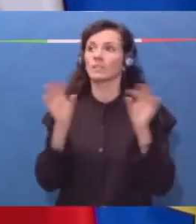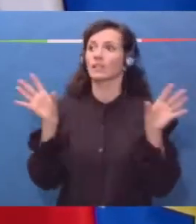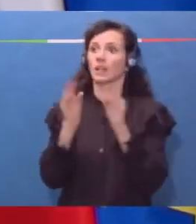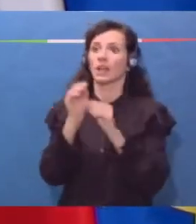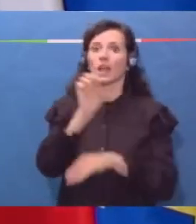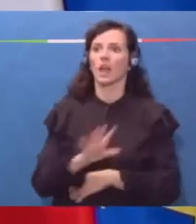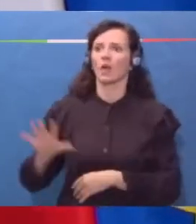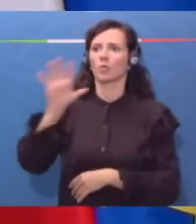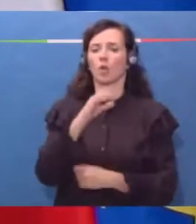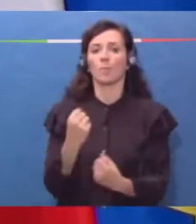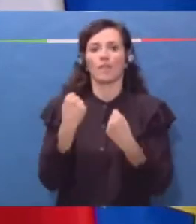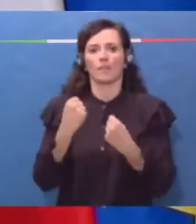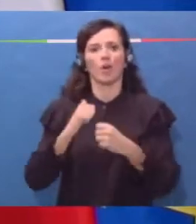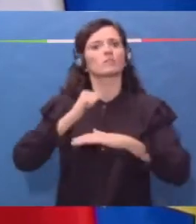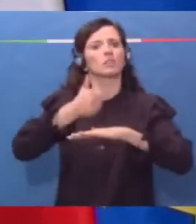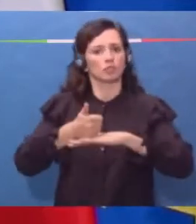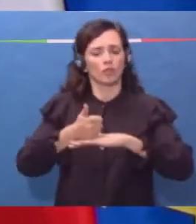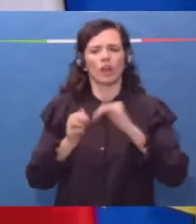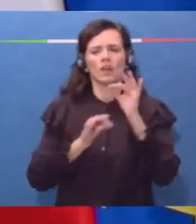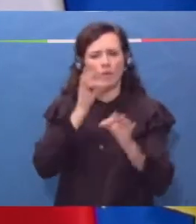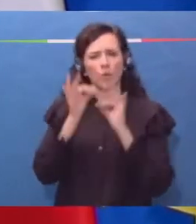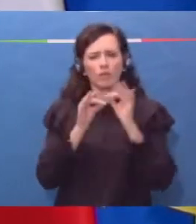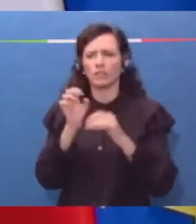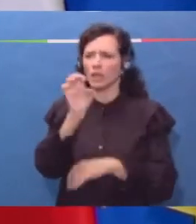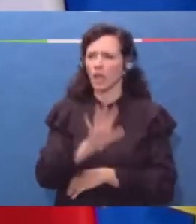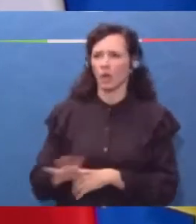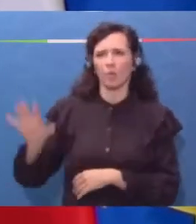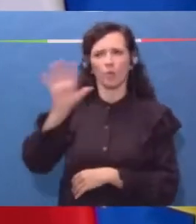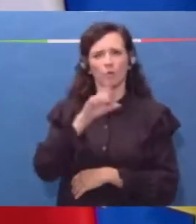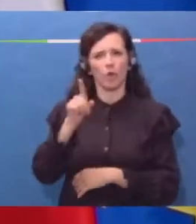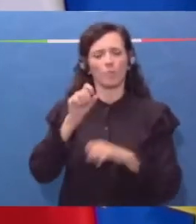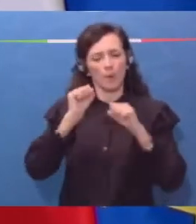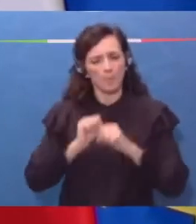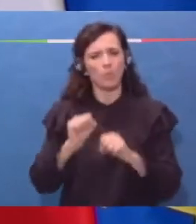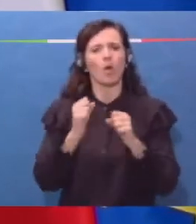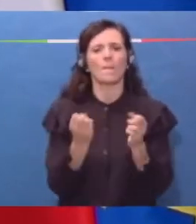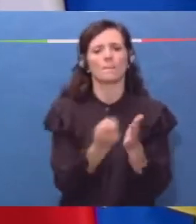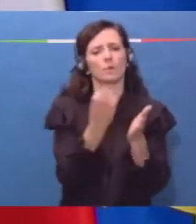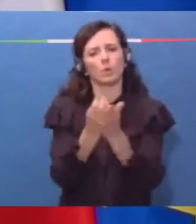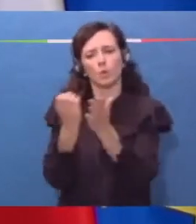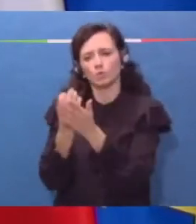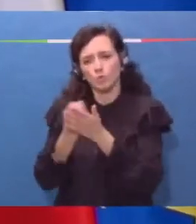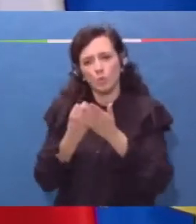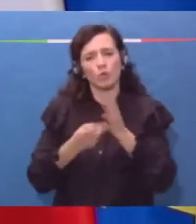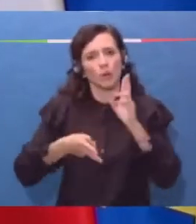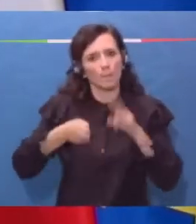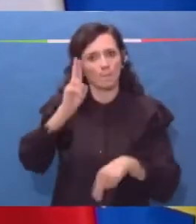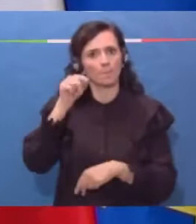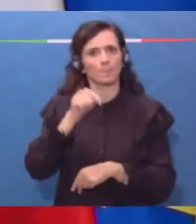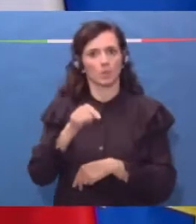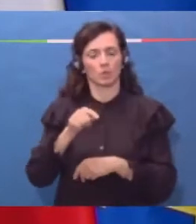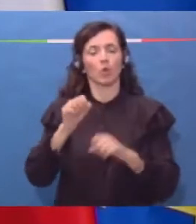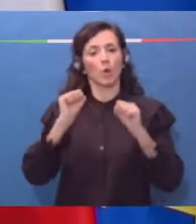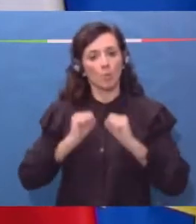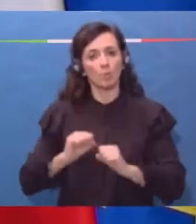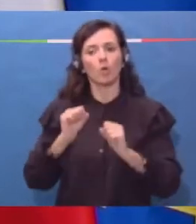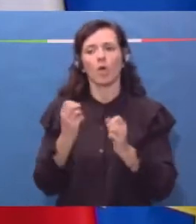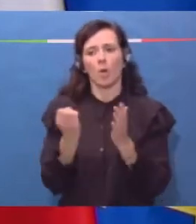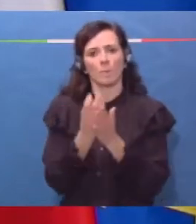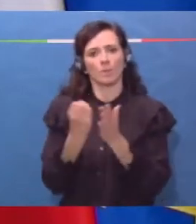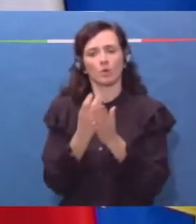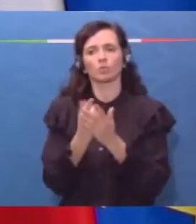sovrana, vale a dire un'Europa in grado di produrre di più, ma anche di produrre in